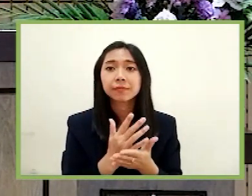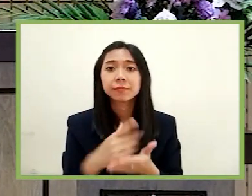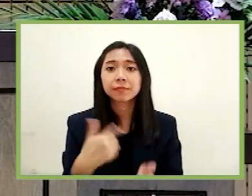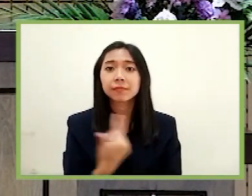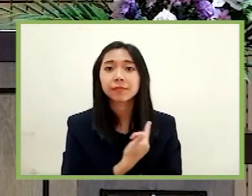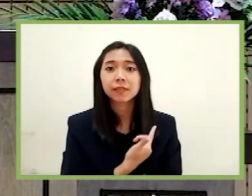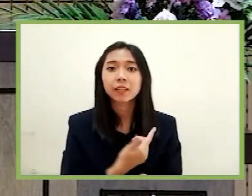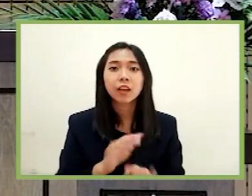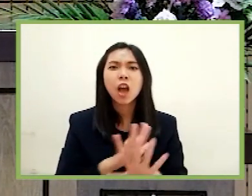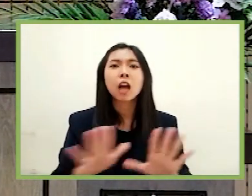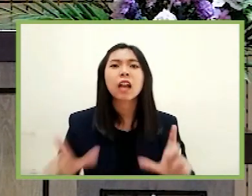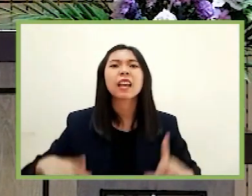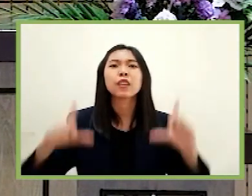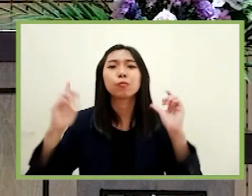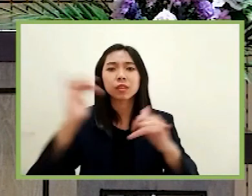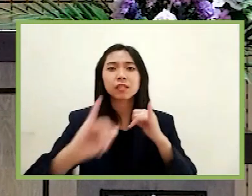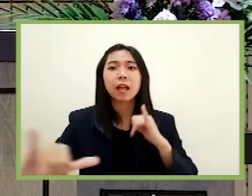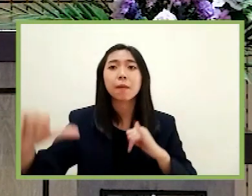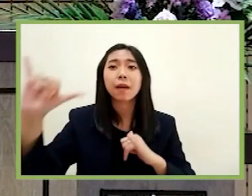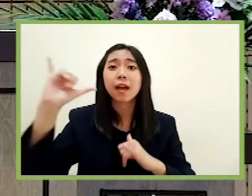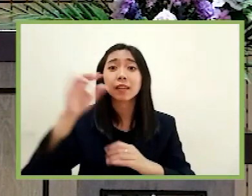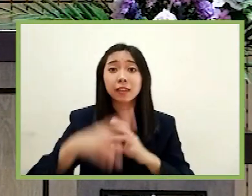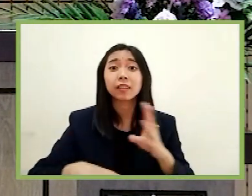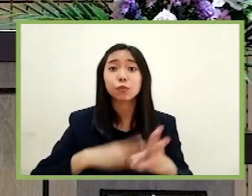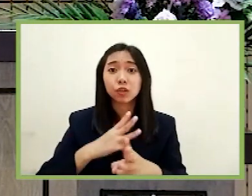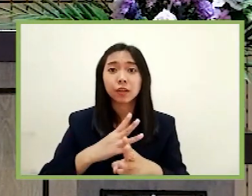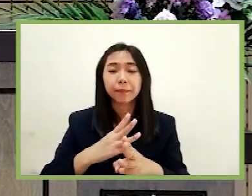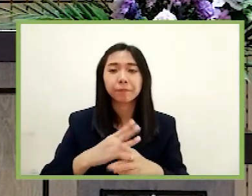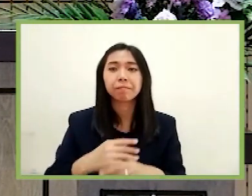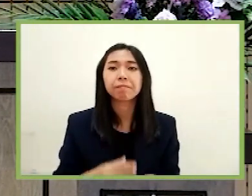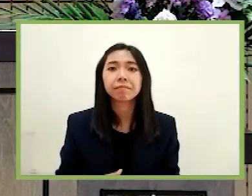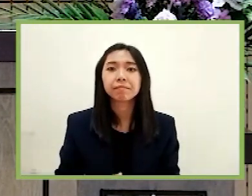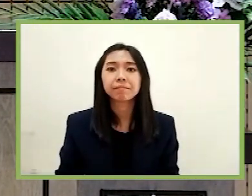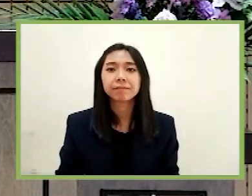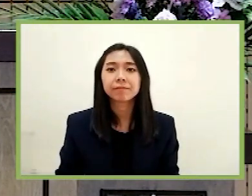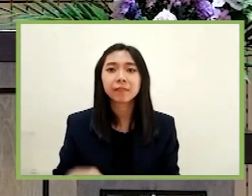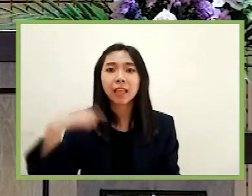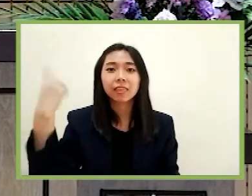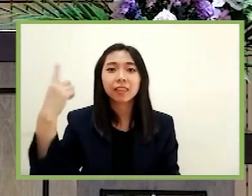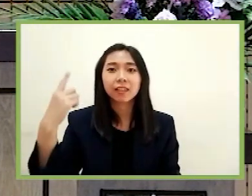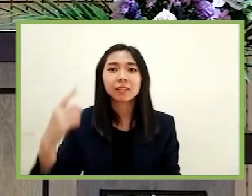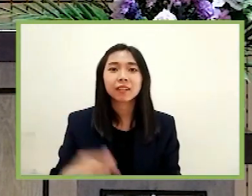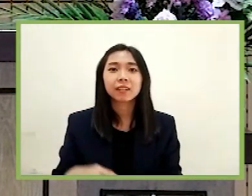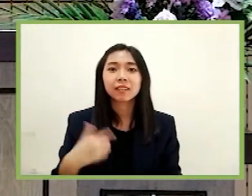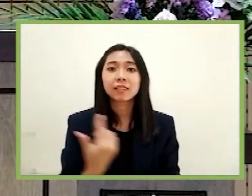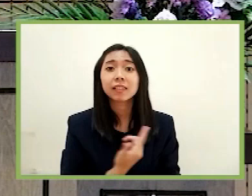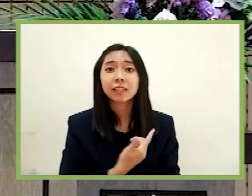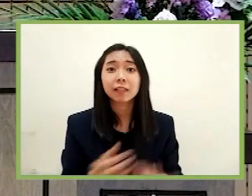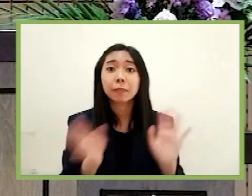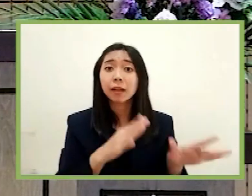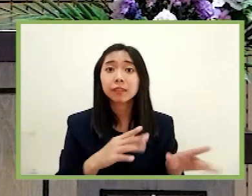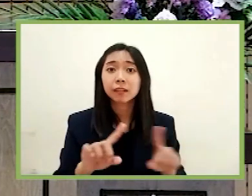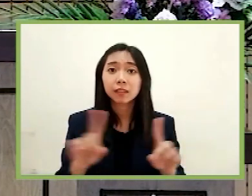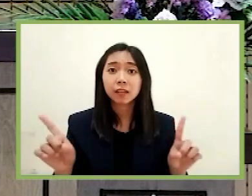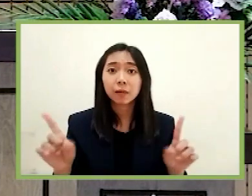terus hidup di tengah dunia ini ada waktunya kita pun selesai tetapi nilai-nilai Keabadian